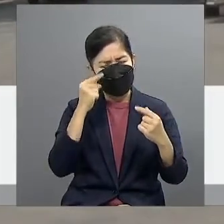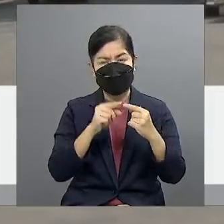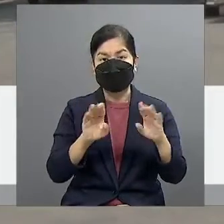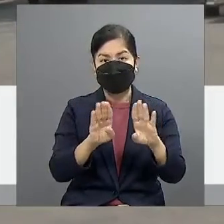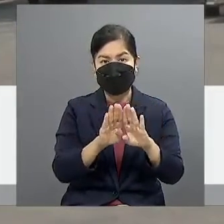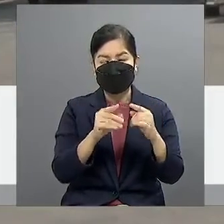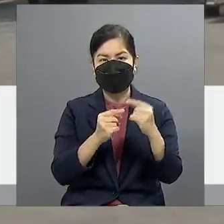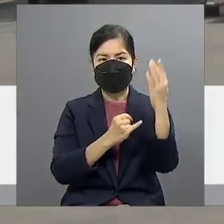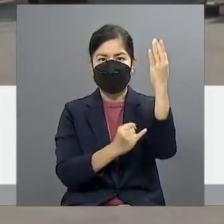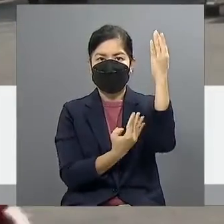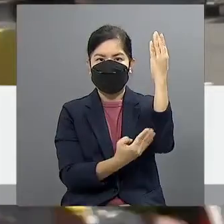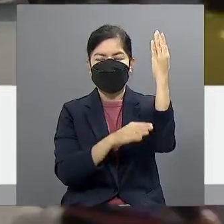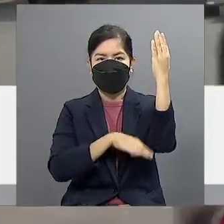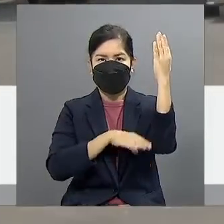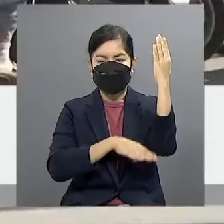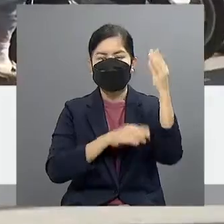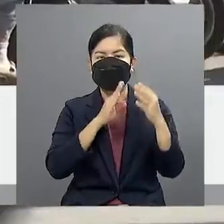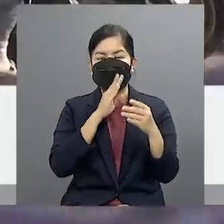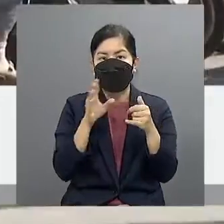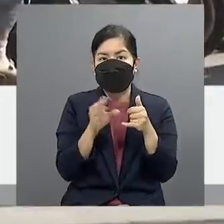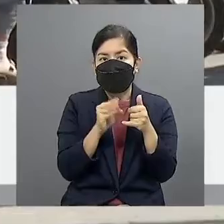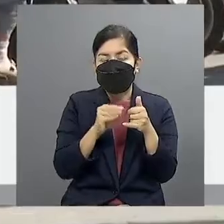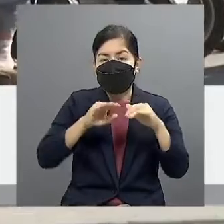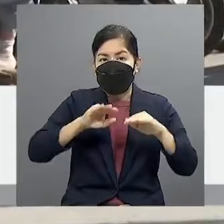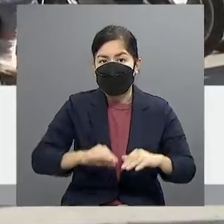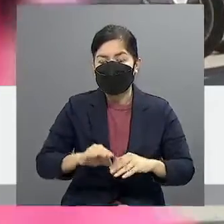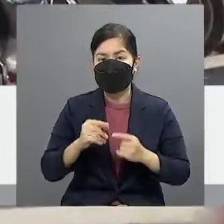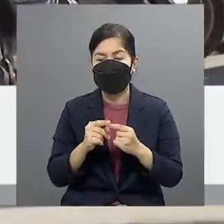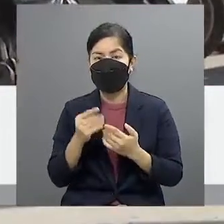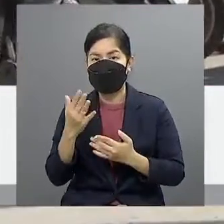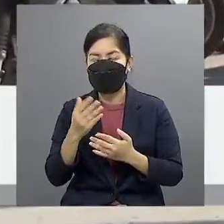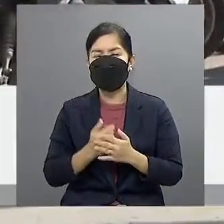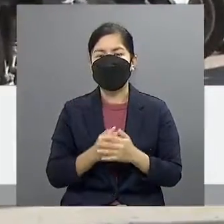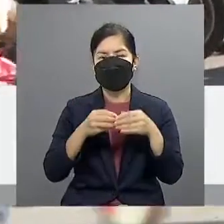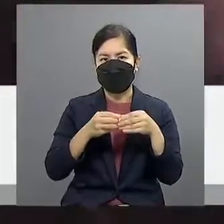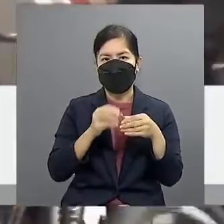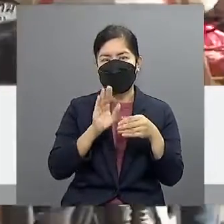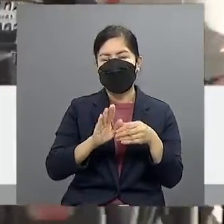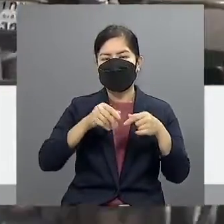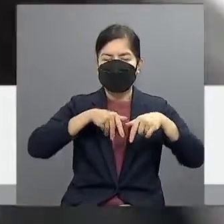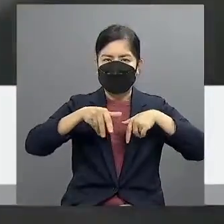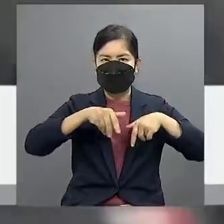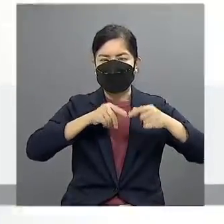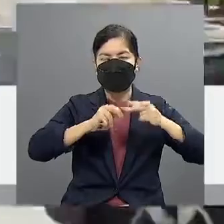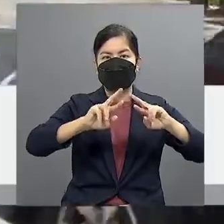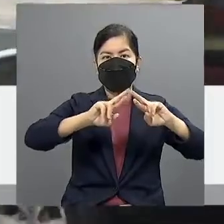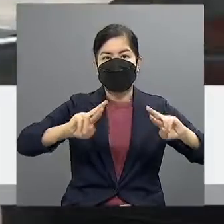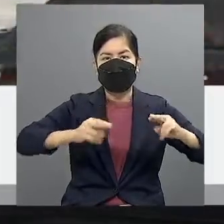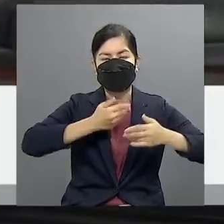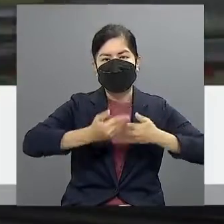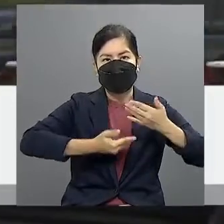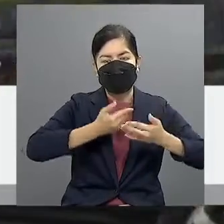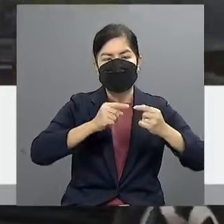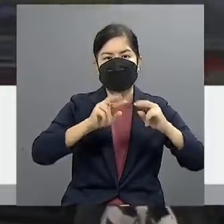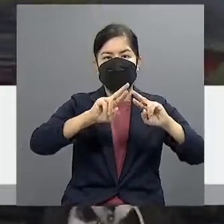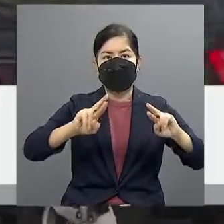ม่ลดลงก็สร้างความกังวลให้กับประชาชนในพื้นที่โดยเฉพาะร้านค้าร้านอาหารที่เพิ่งเปิดให้บริการอีกครั้งเมื่อช่วง